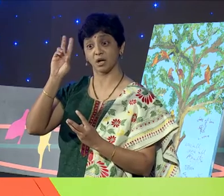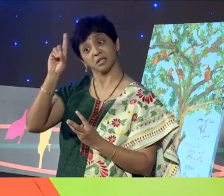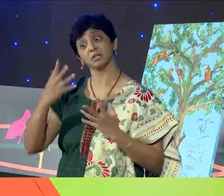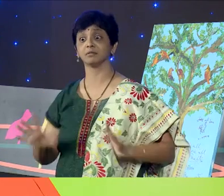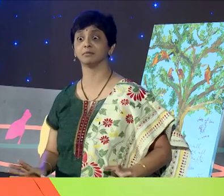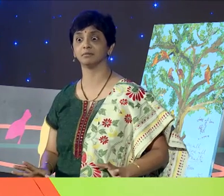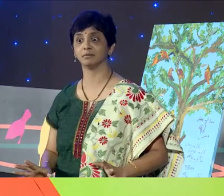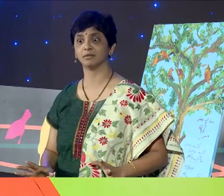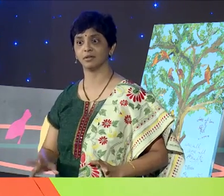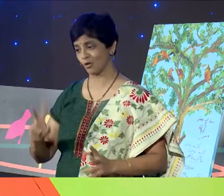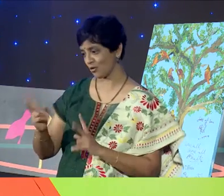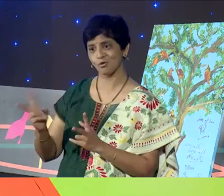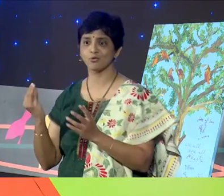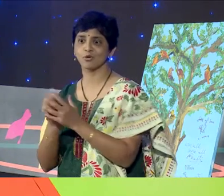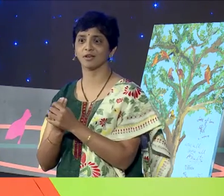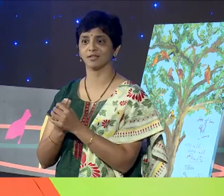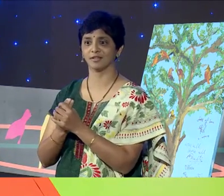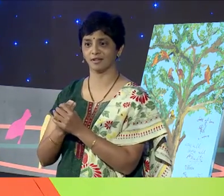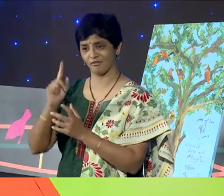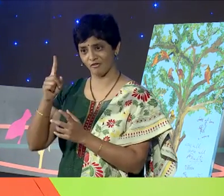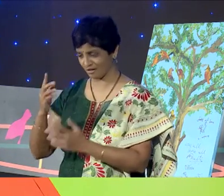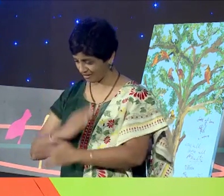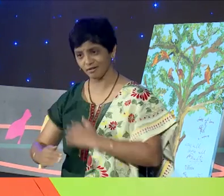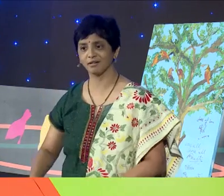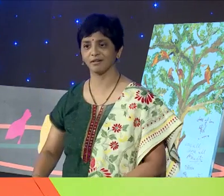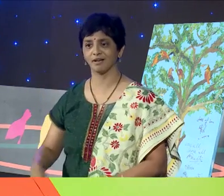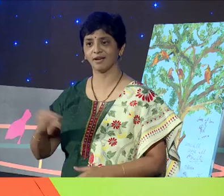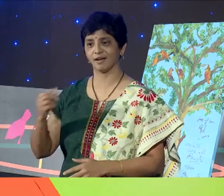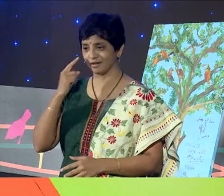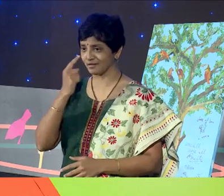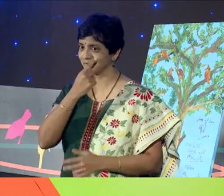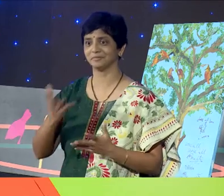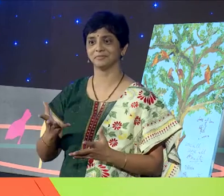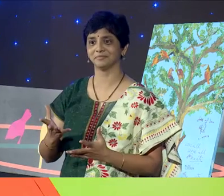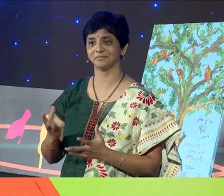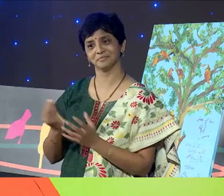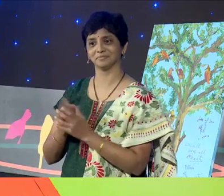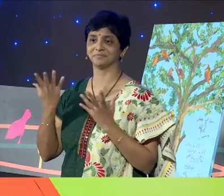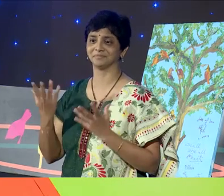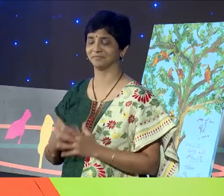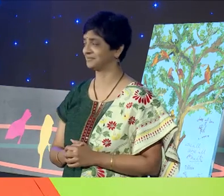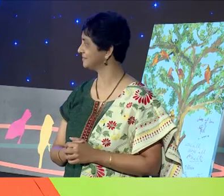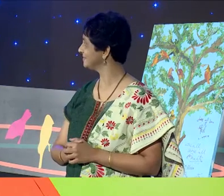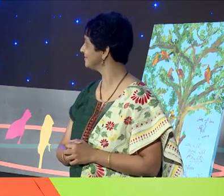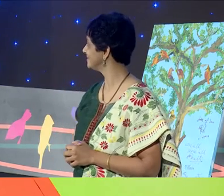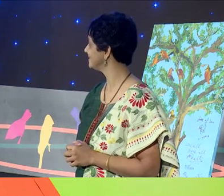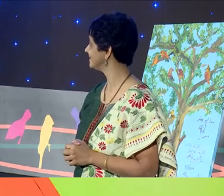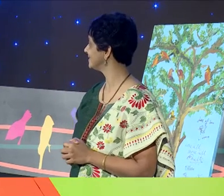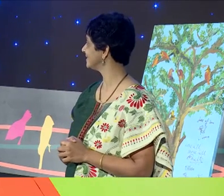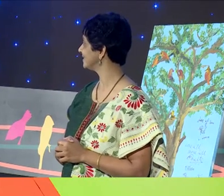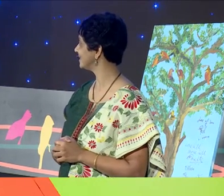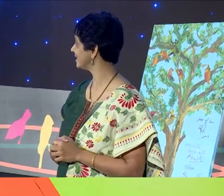सिखाया, आगे जाके ग्रेजुएशन, फिर पोस्ट ग्रेजुएशन, लेकिन ग्रेजुएशन और पोस्ट ग्रेजुएशन के